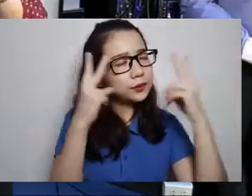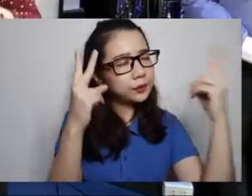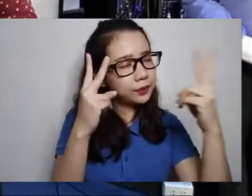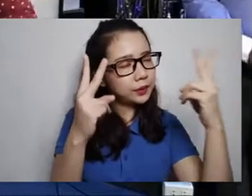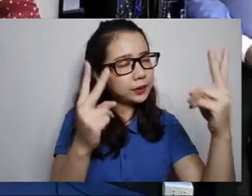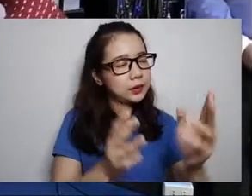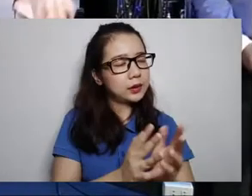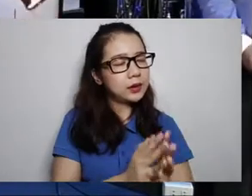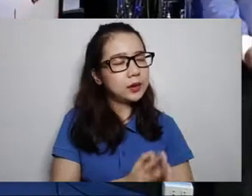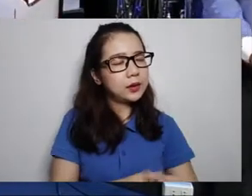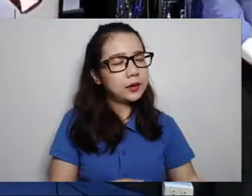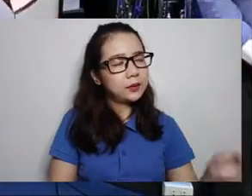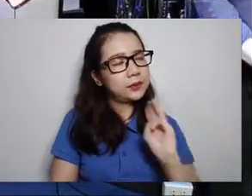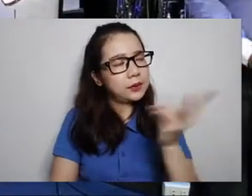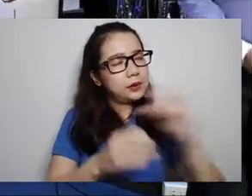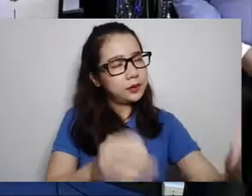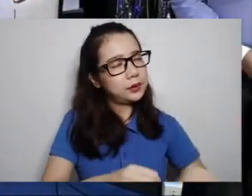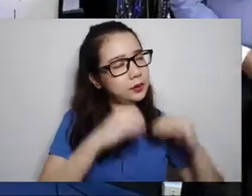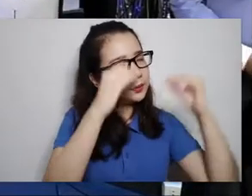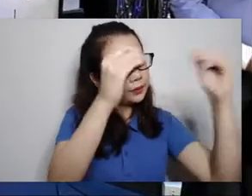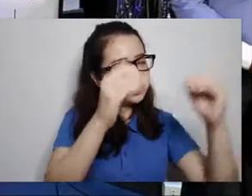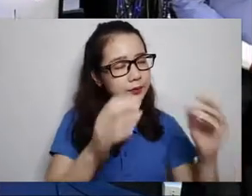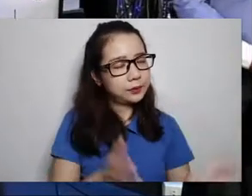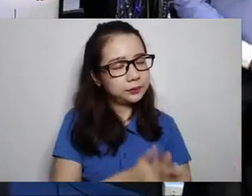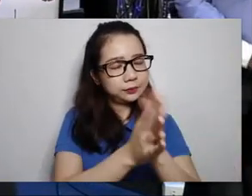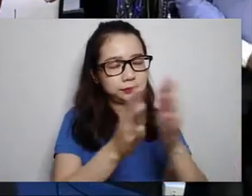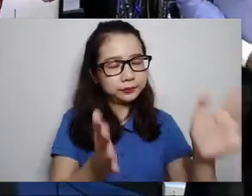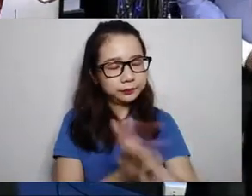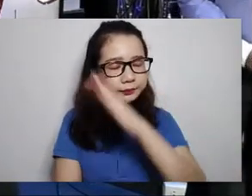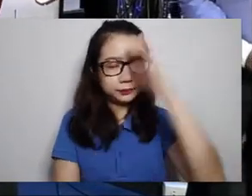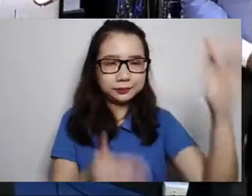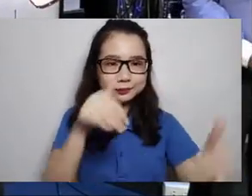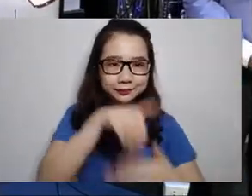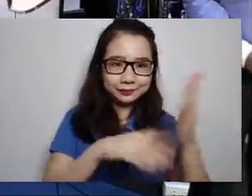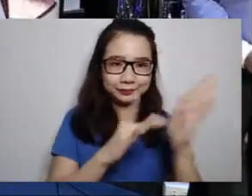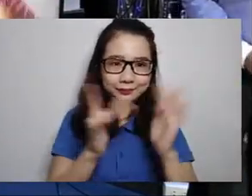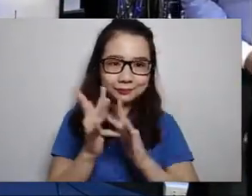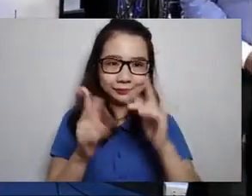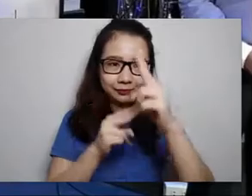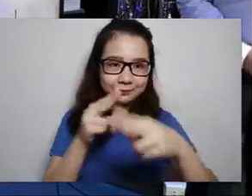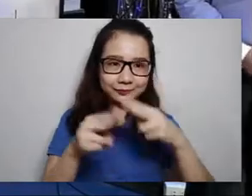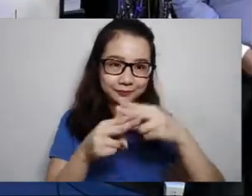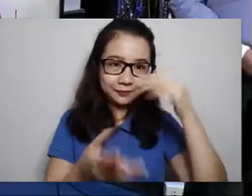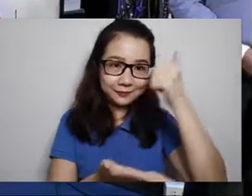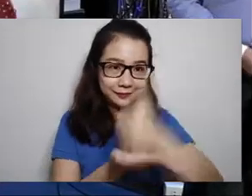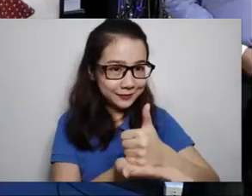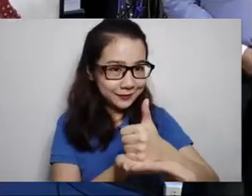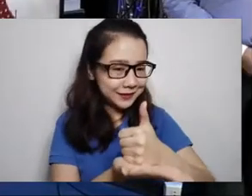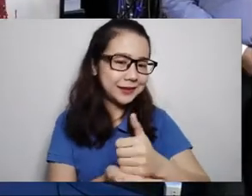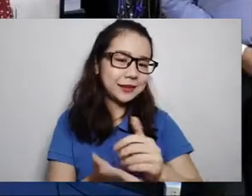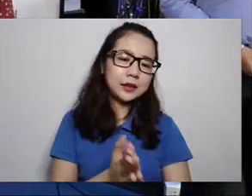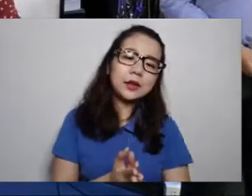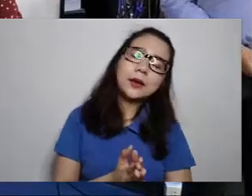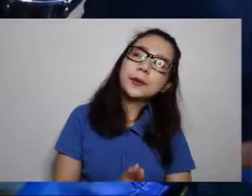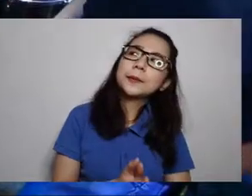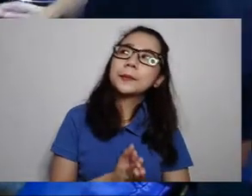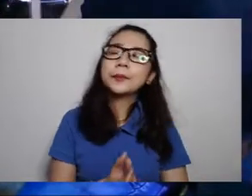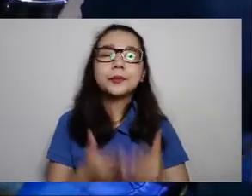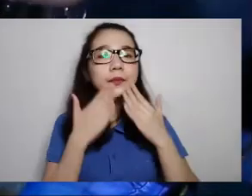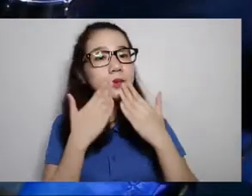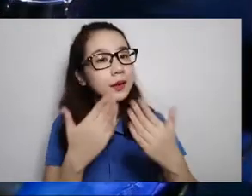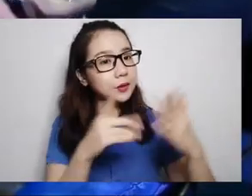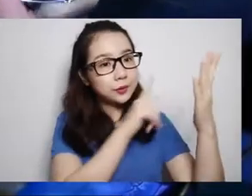sa gabing ito, at binabalik namin sa lahat ng papuri pa sa salamat sa pangalan ni Jesus. Amen. Amen. Hallelujah. Thank you, Lord God,